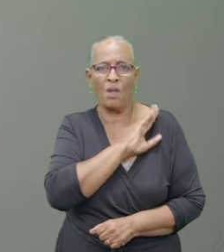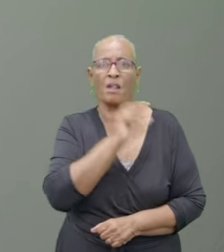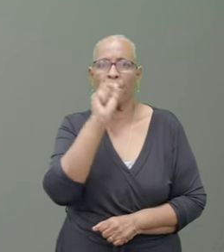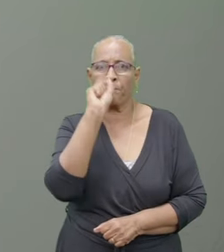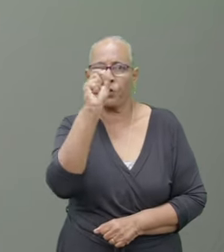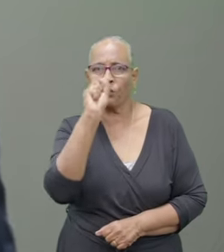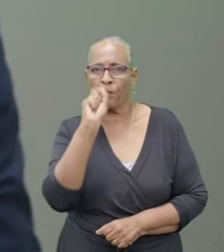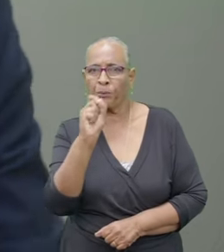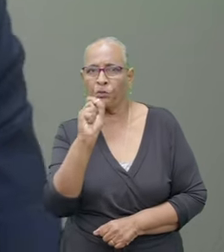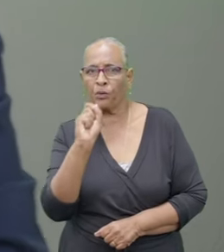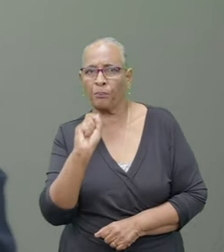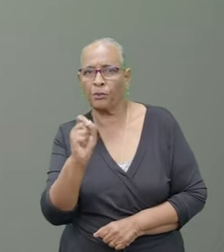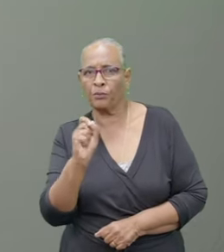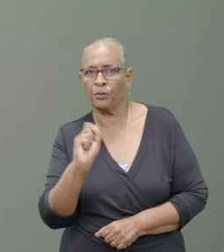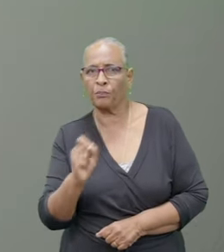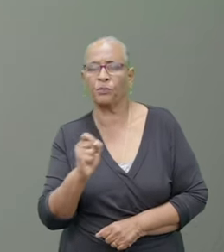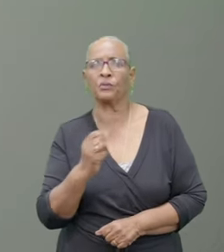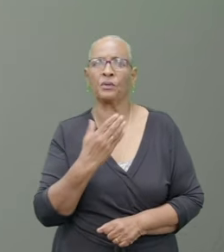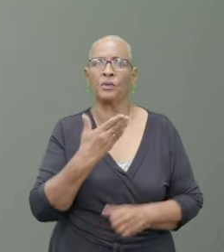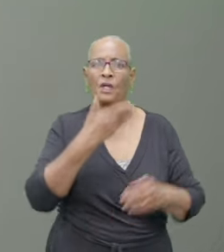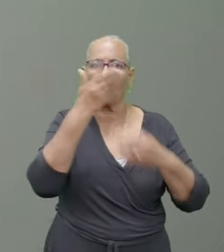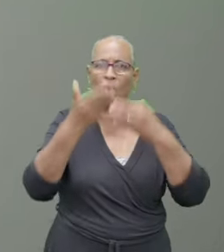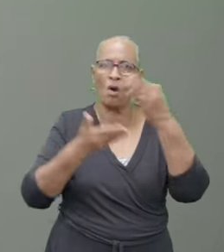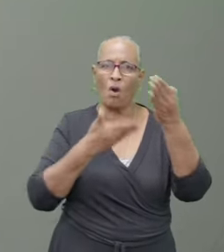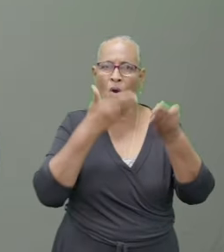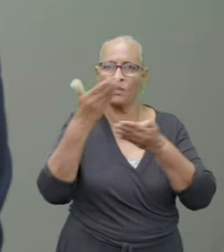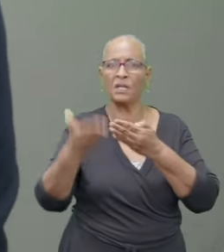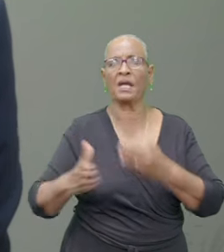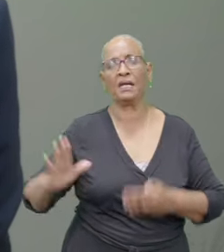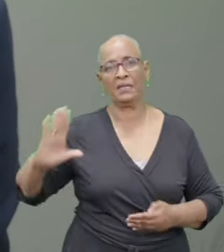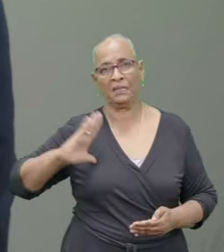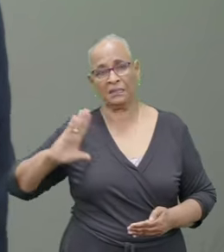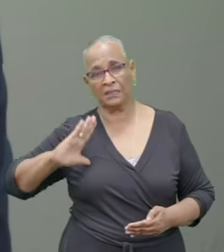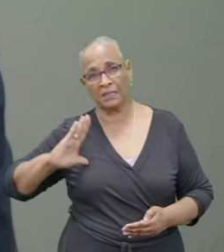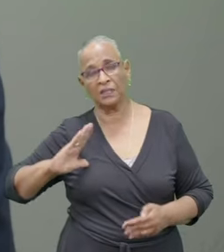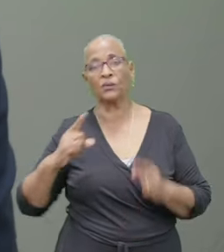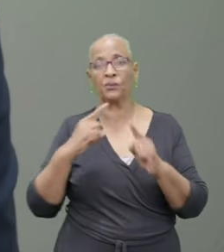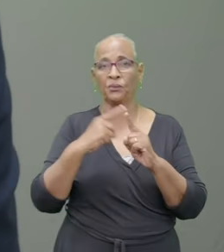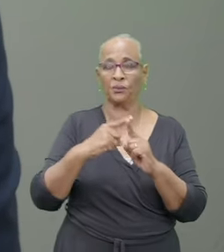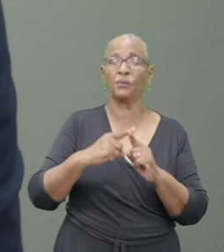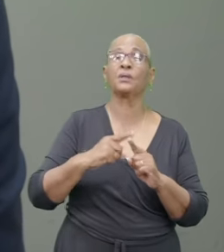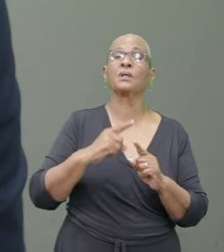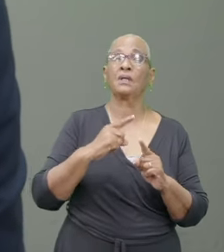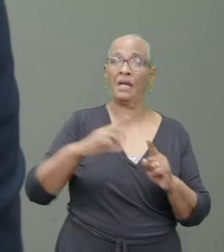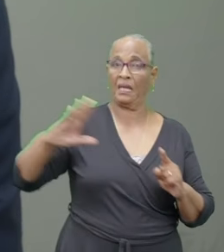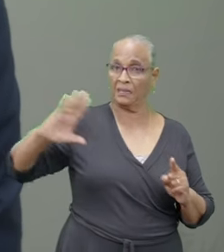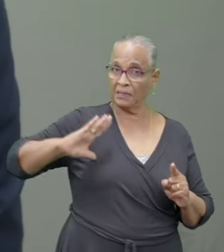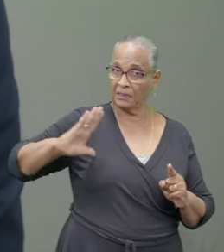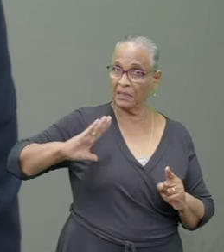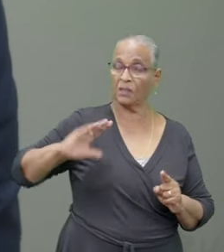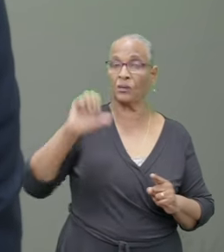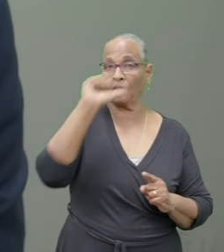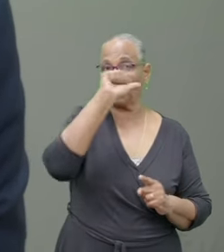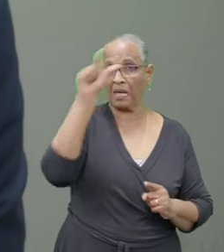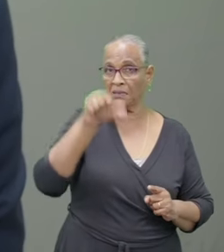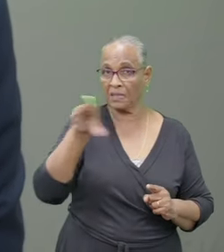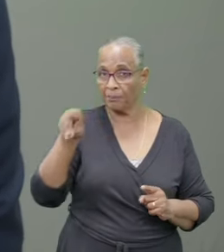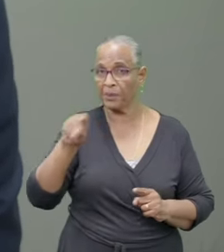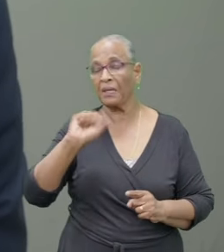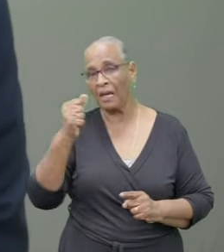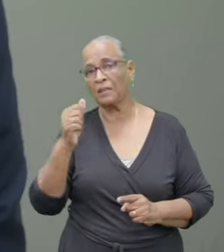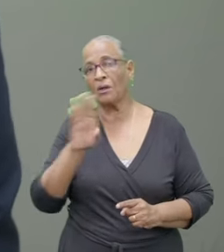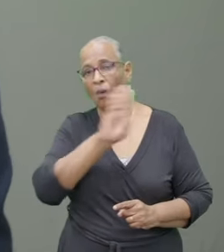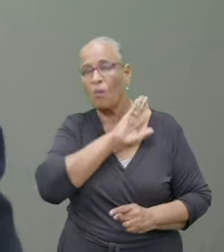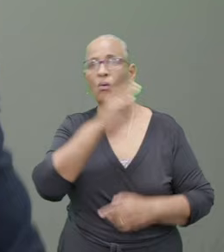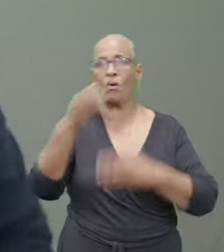belichten, waarna ook mevrouw Redan en de directeur de gelegenheid kregen om daarop verder in te gaan. Belangrijk is dat wij